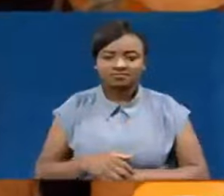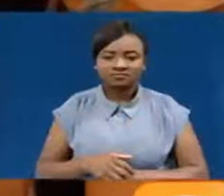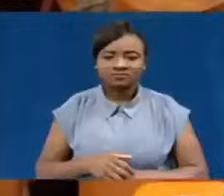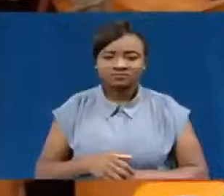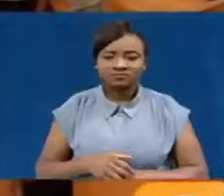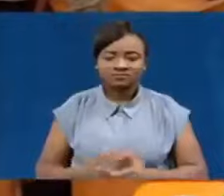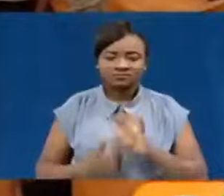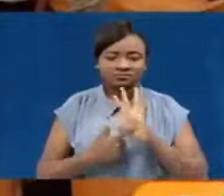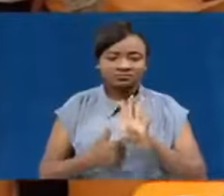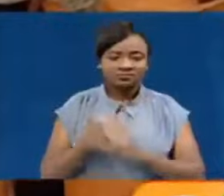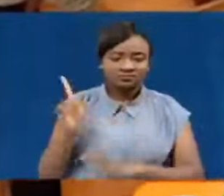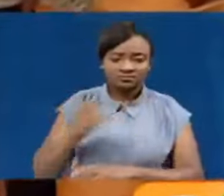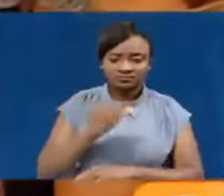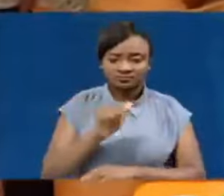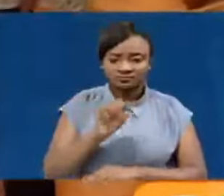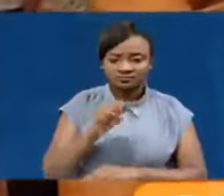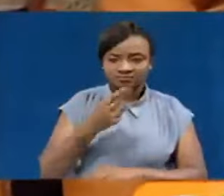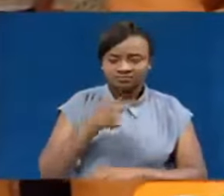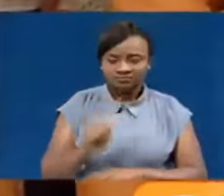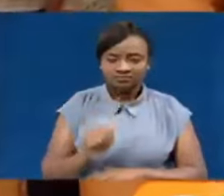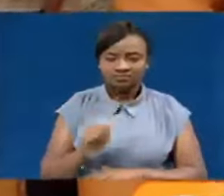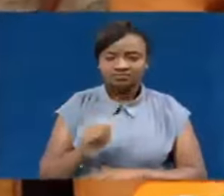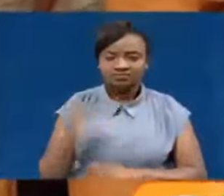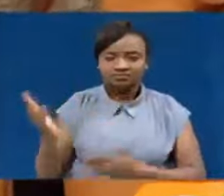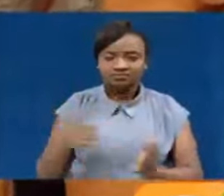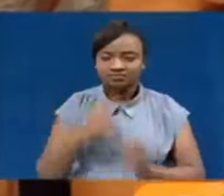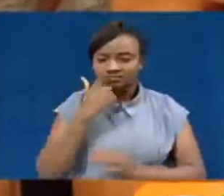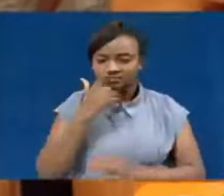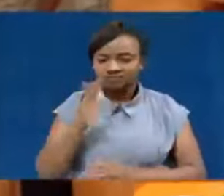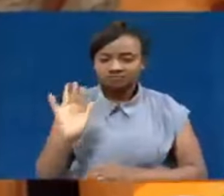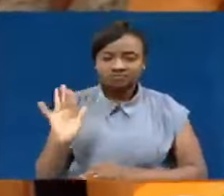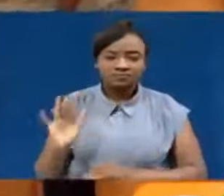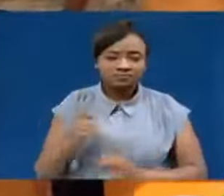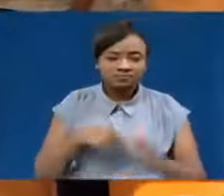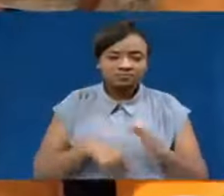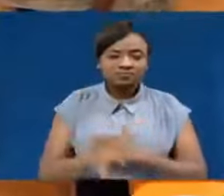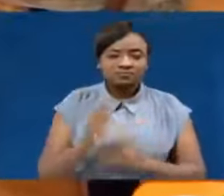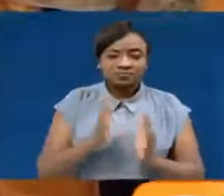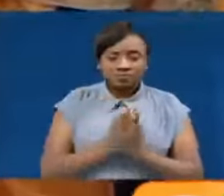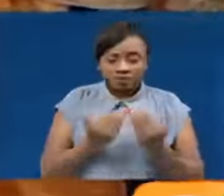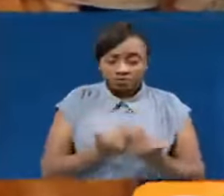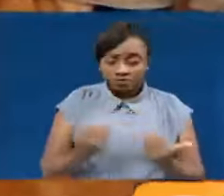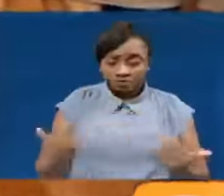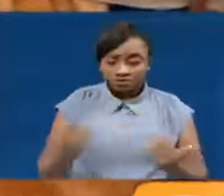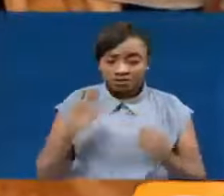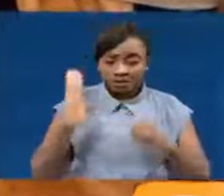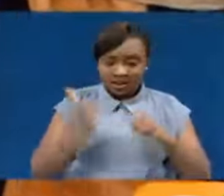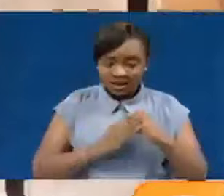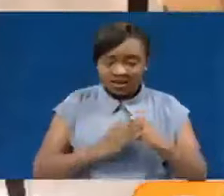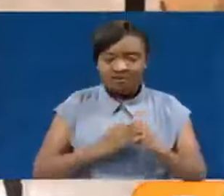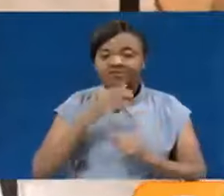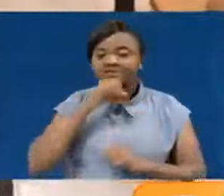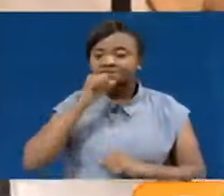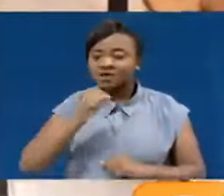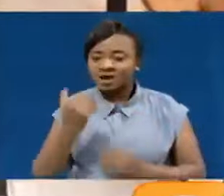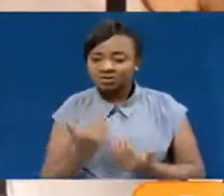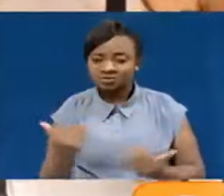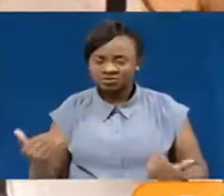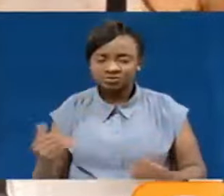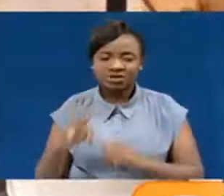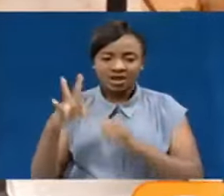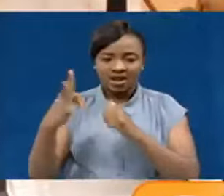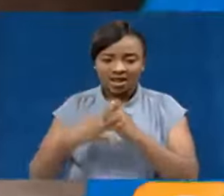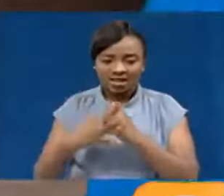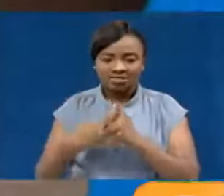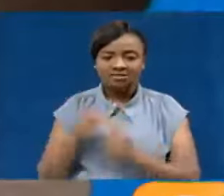Asha Dula Molu anatukaribisha nyumbani kwake anakoishi na watoto wake 9 na wajukuu 8. Kama waathiriwa